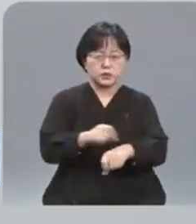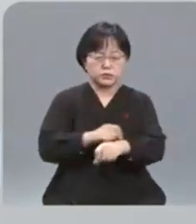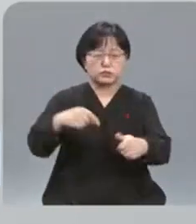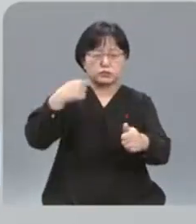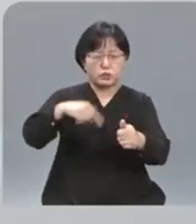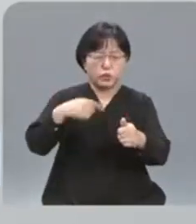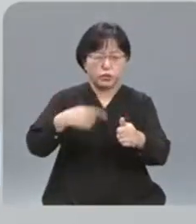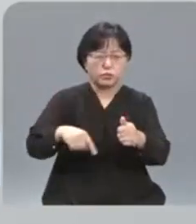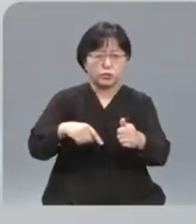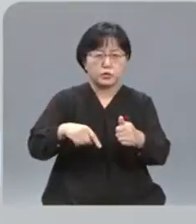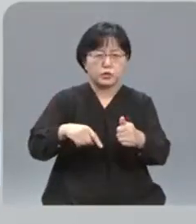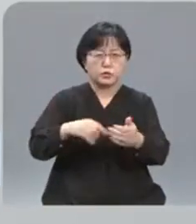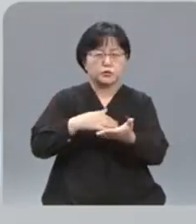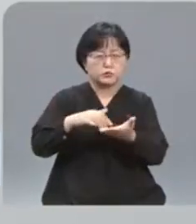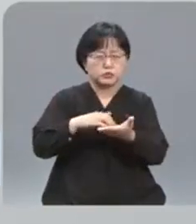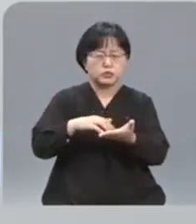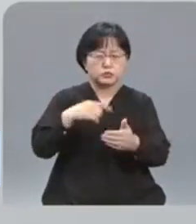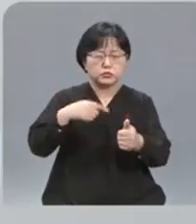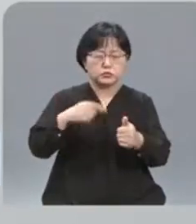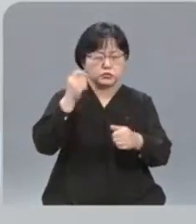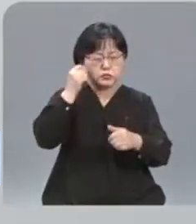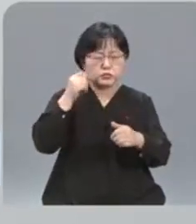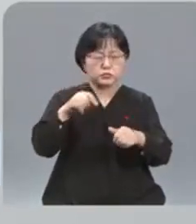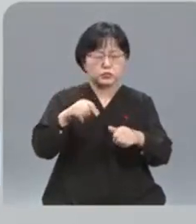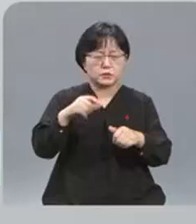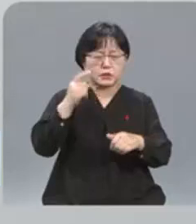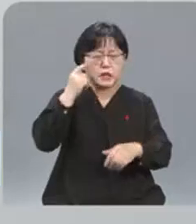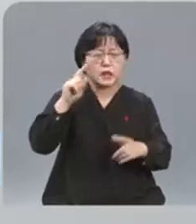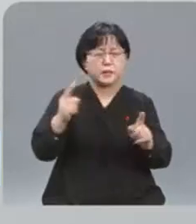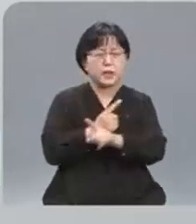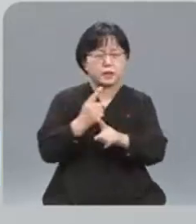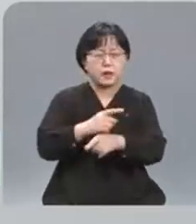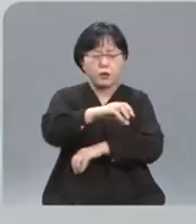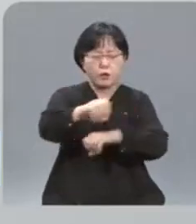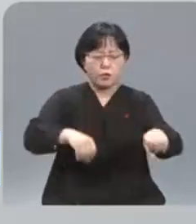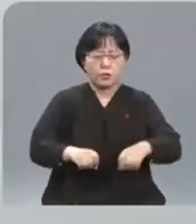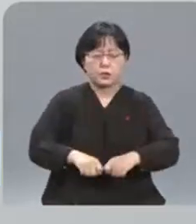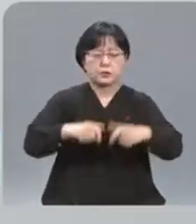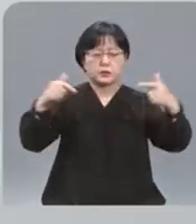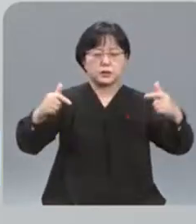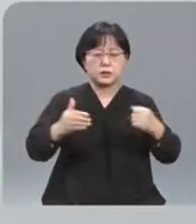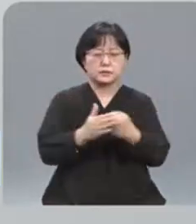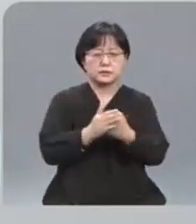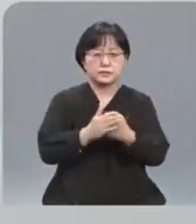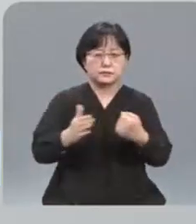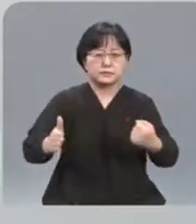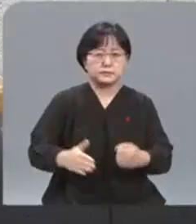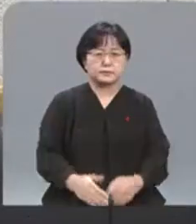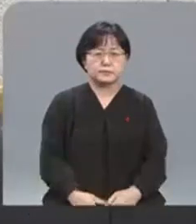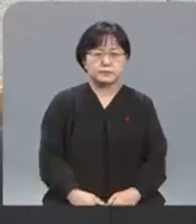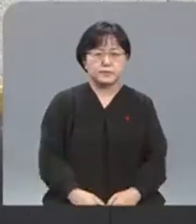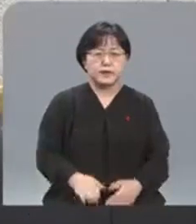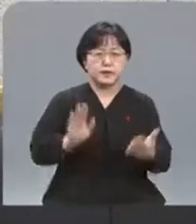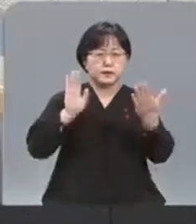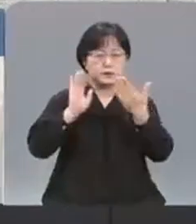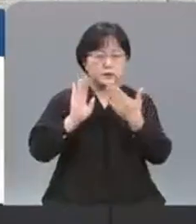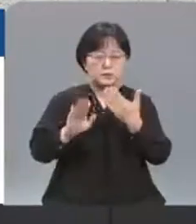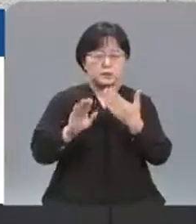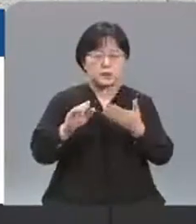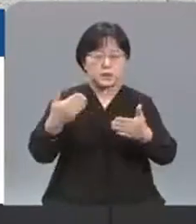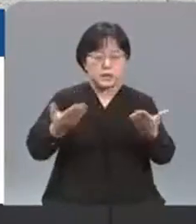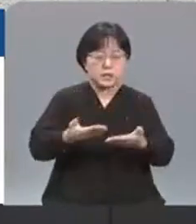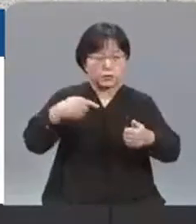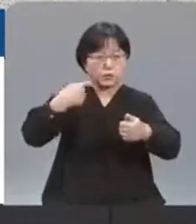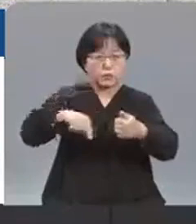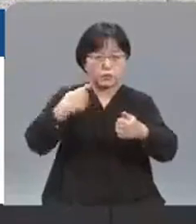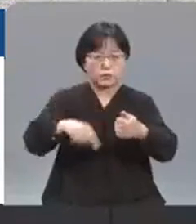특수교육 대상자는 특수교육에 대한 인식 변화에 따라 오히려 증가세를 보이고 있기 때문입니다. 진로, 직업교육